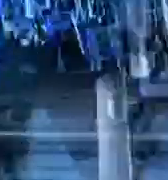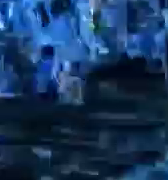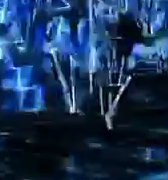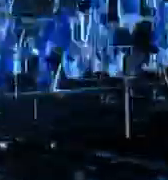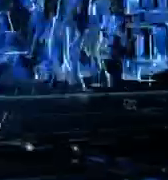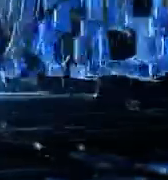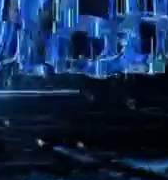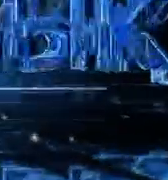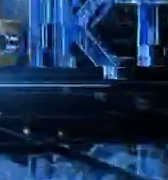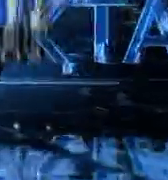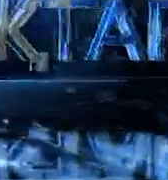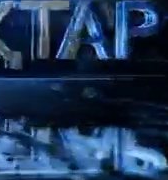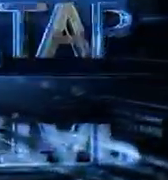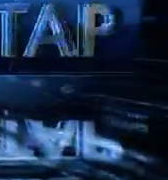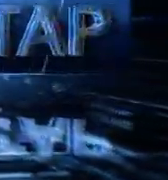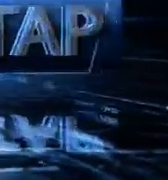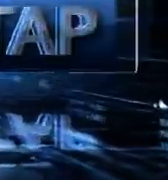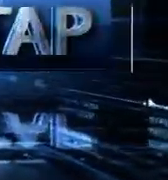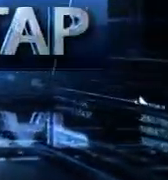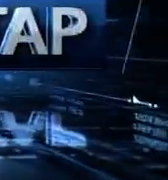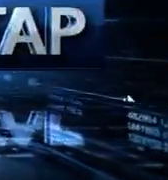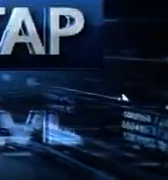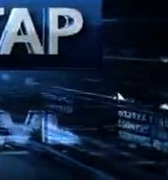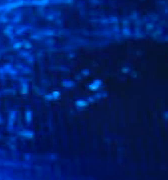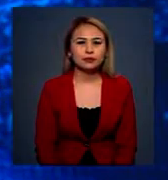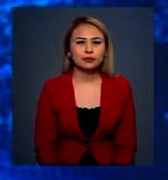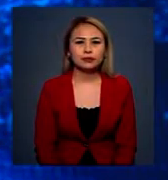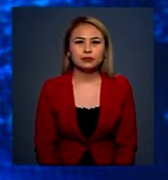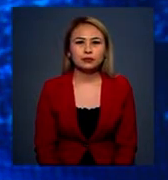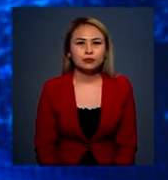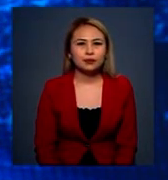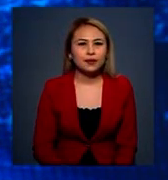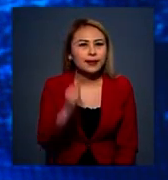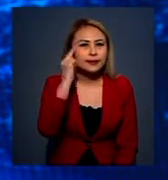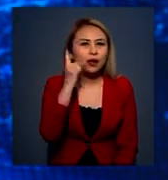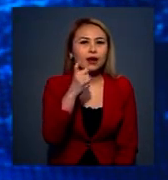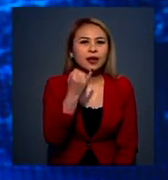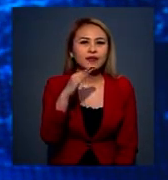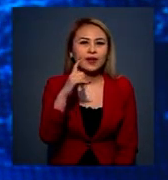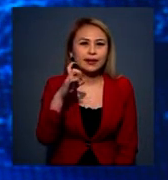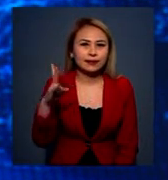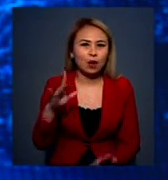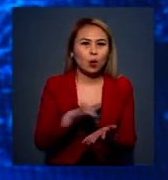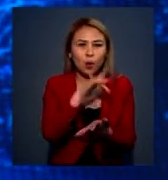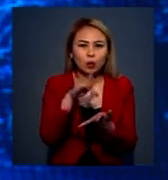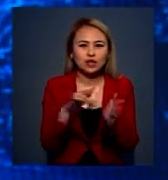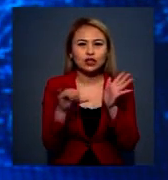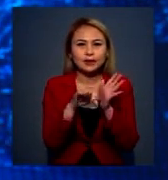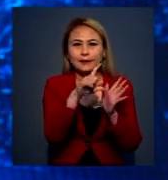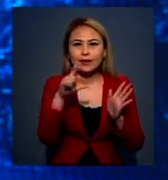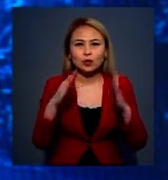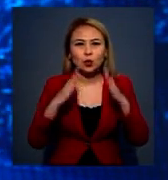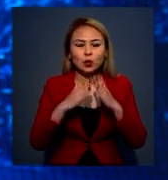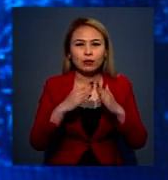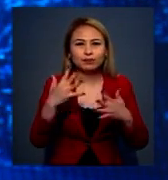Қыт Қытайдың Хайфын қаласында 6 қабатты тұрғын үйде өрт